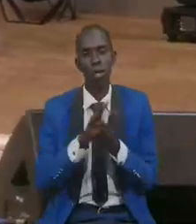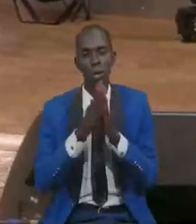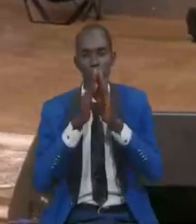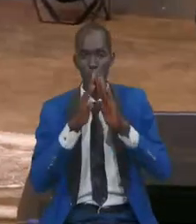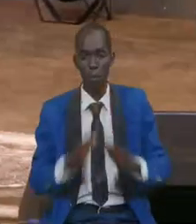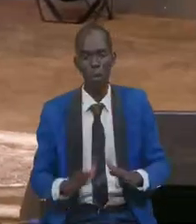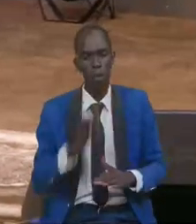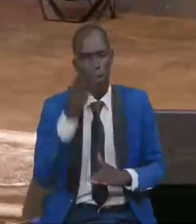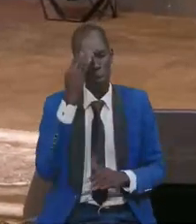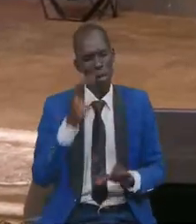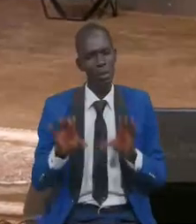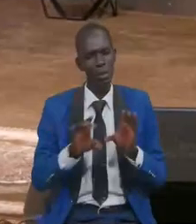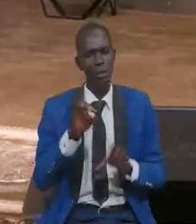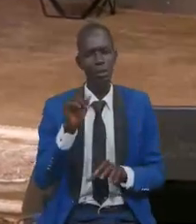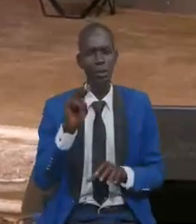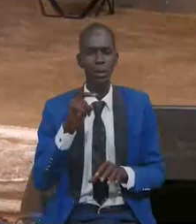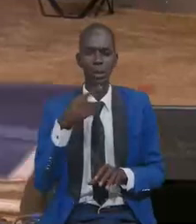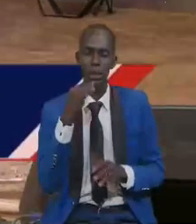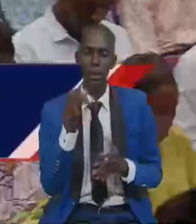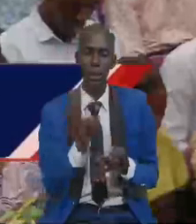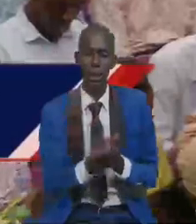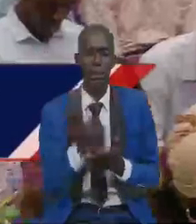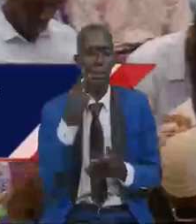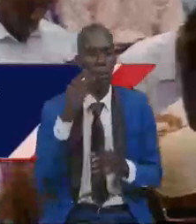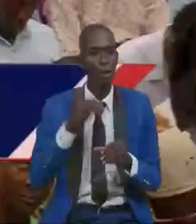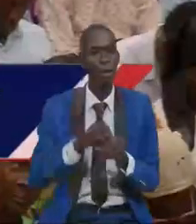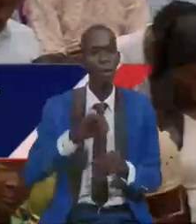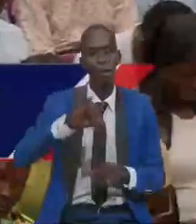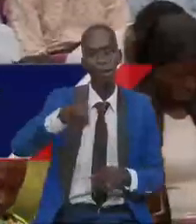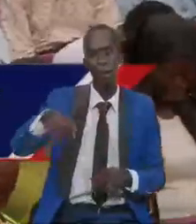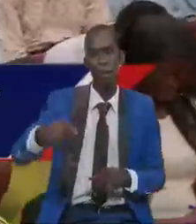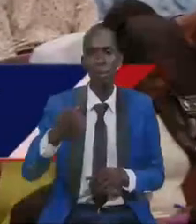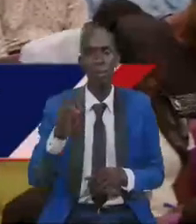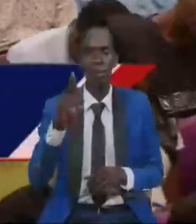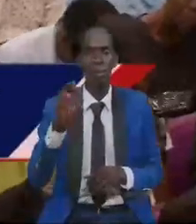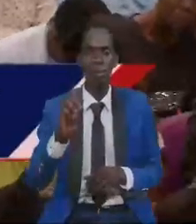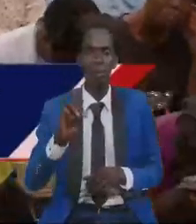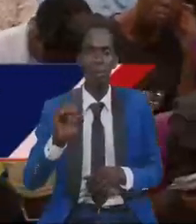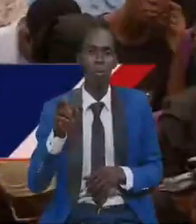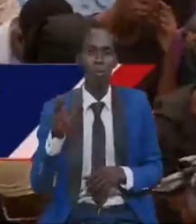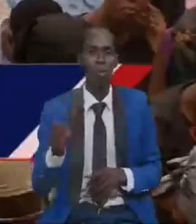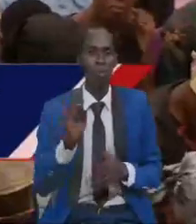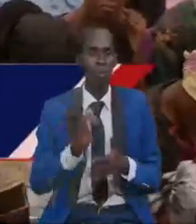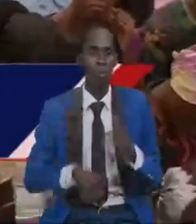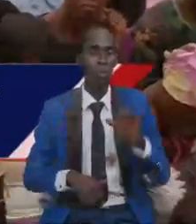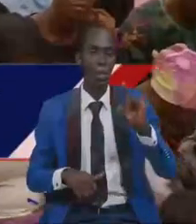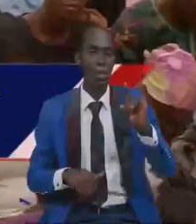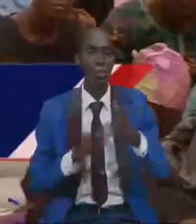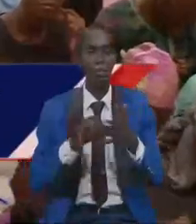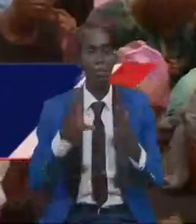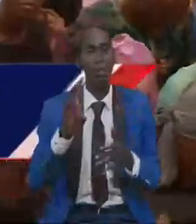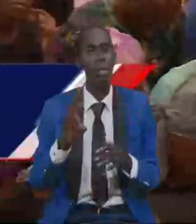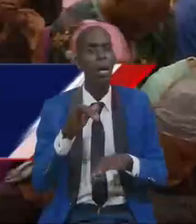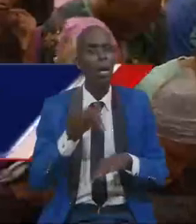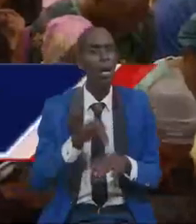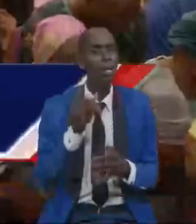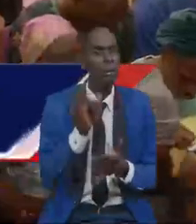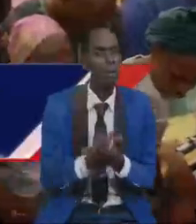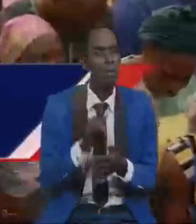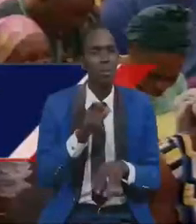Jérémie 18, verset 7. Jérémie 18, verset 7. Il dit, verset 7, « Soudain,